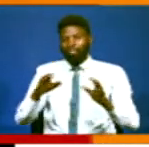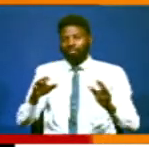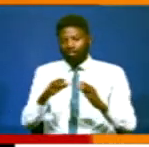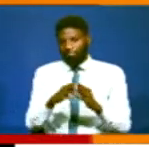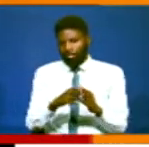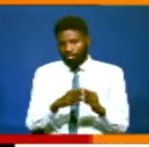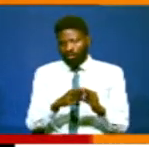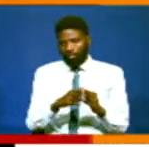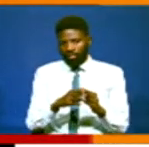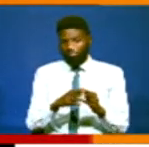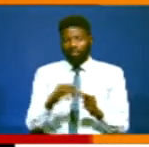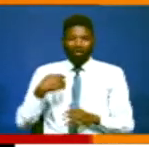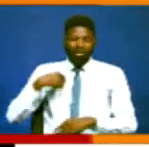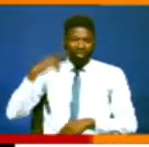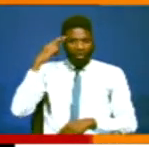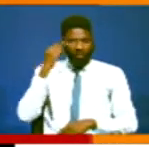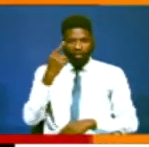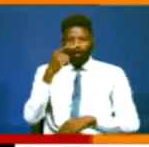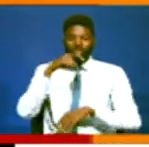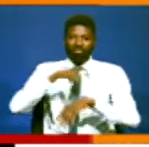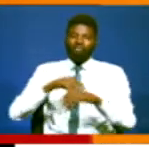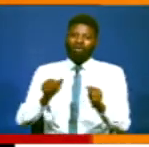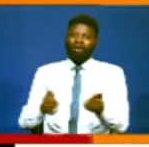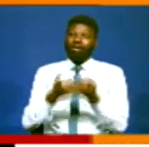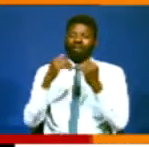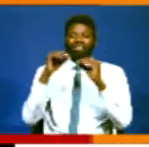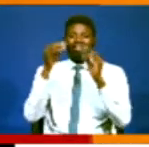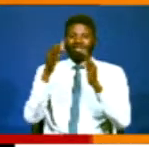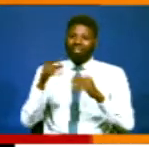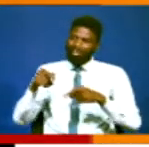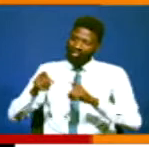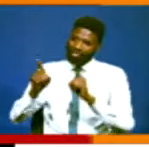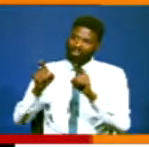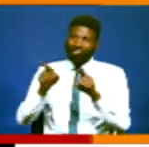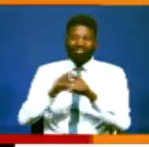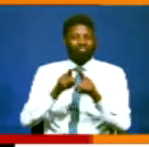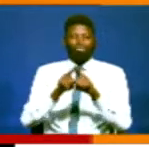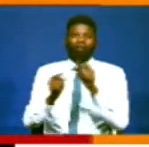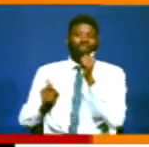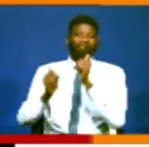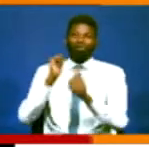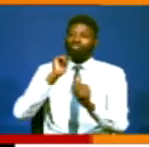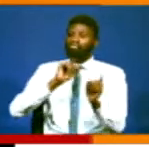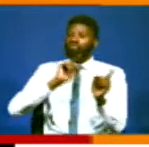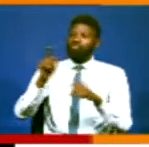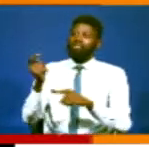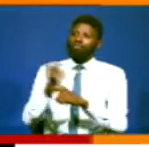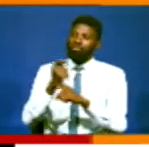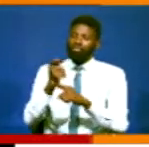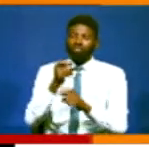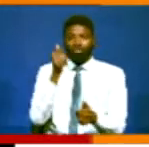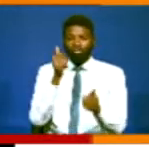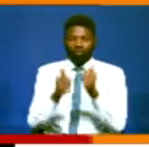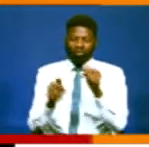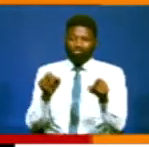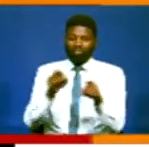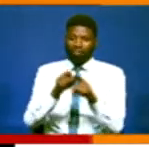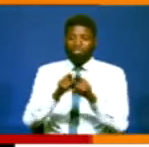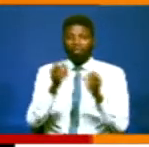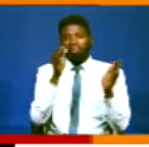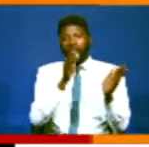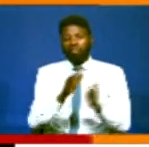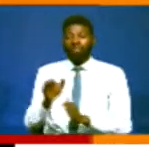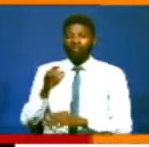ninakumbusha kuna wakati fulani walimu walikuwa wanasusia haya mafunzo yaliyokuwa yameandaliwa na ile tume